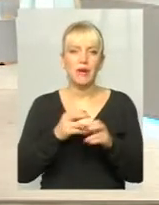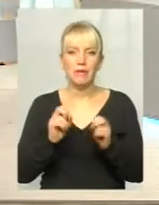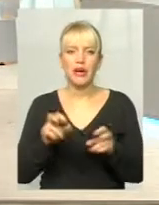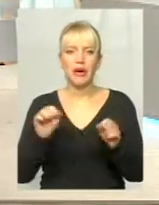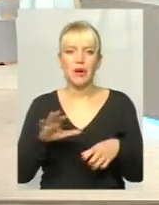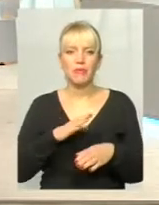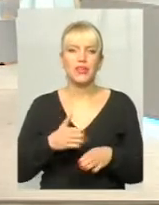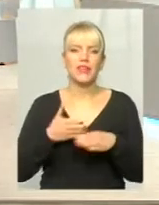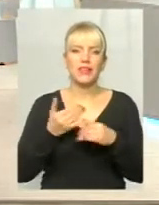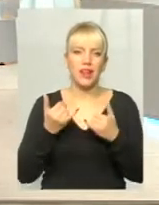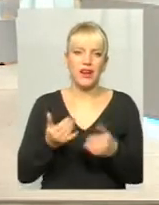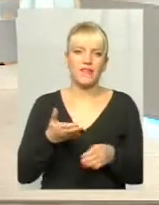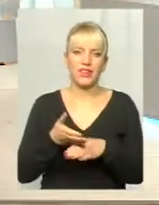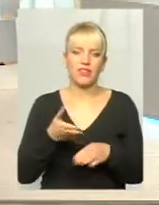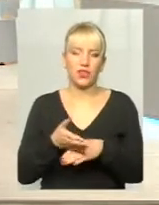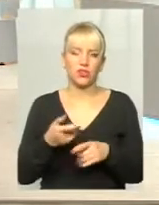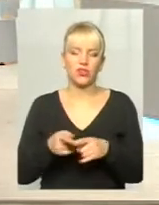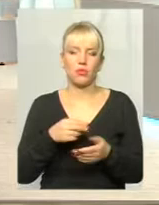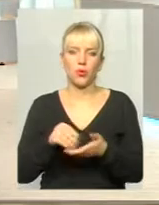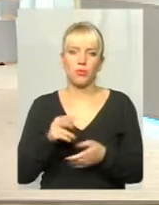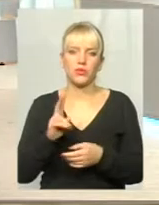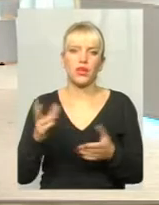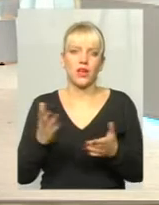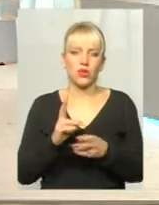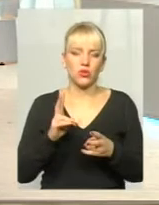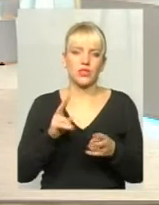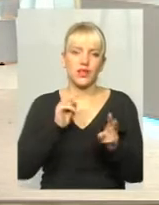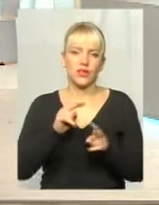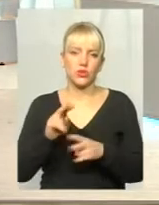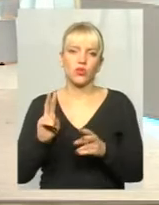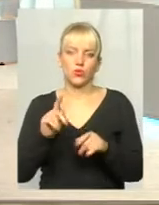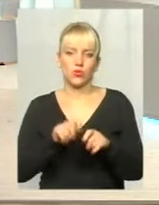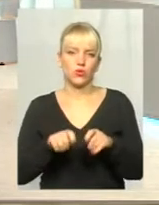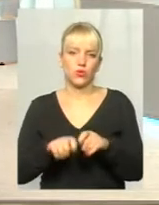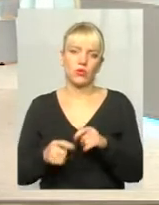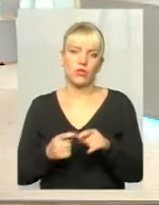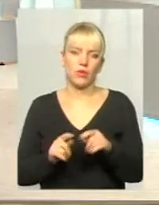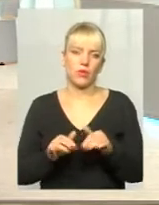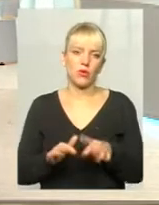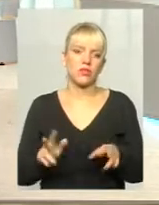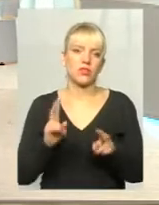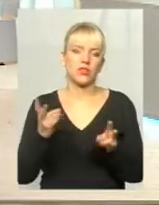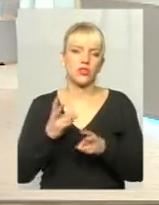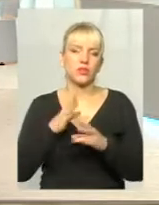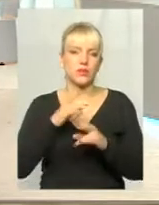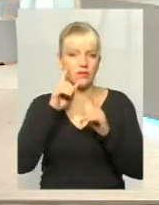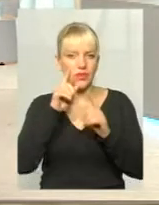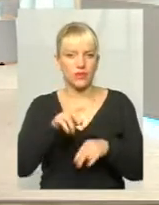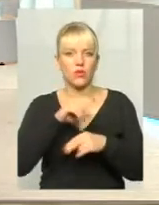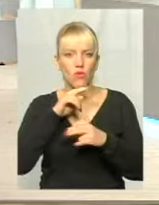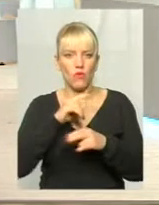відвідувачів, покупців, і хто слідкує, хто контролює ці процеси на сьогоднішній день? На що варто звертати увагу?